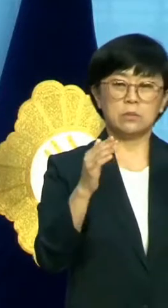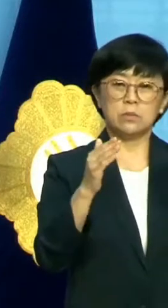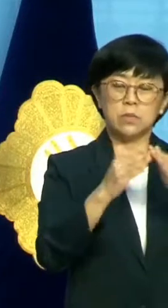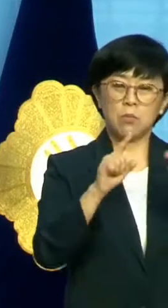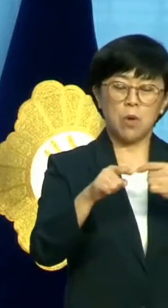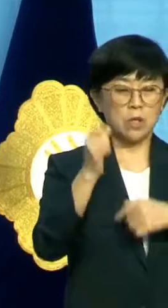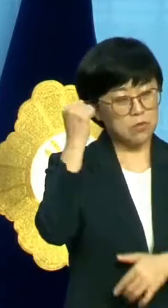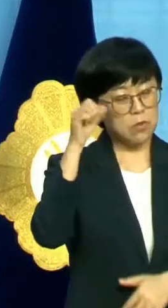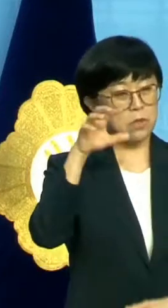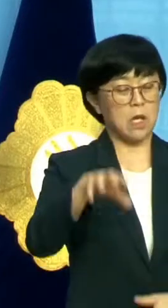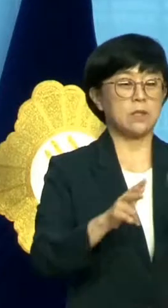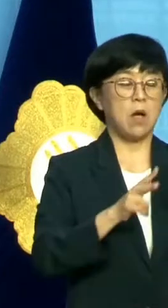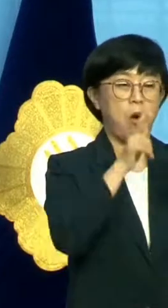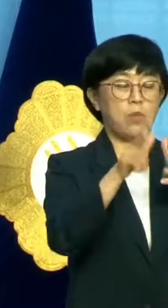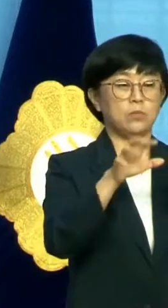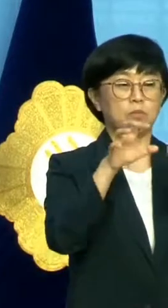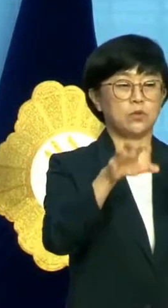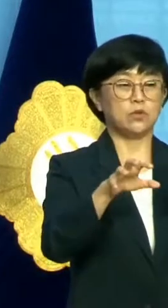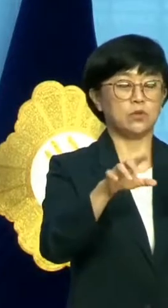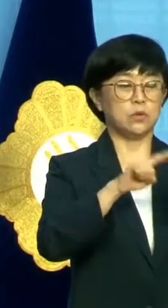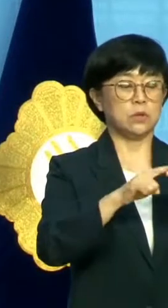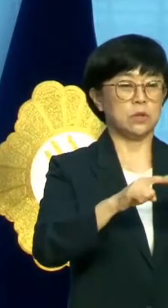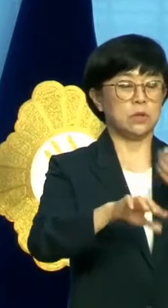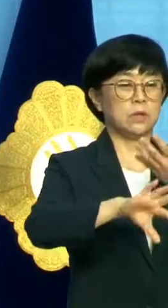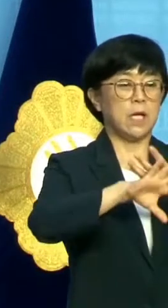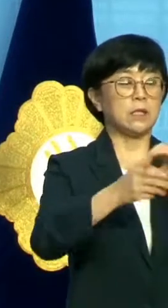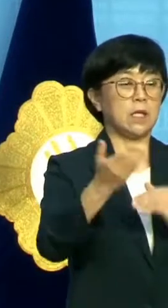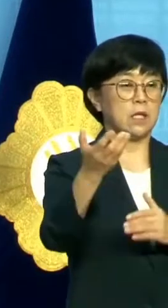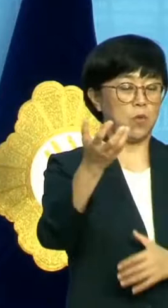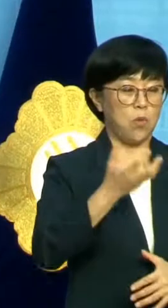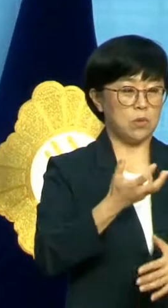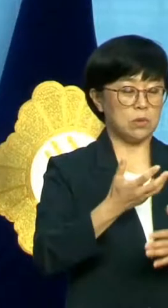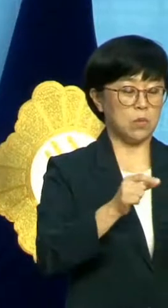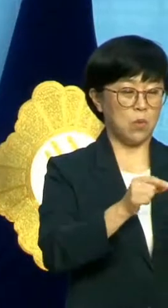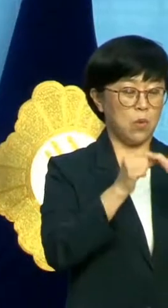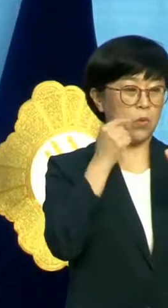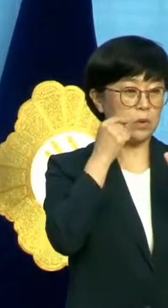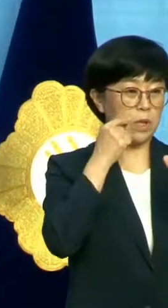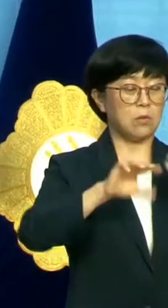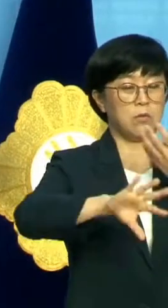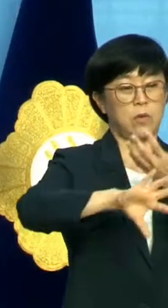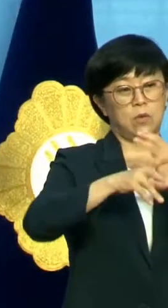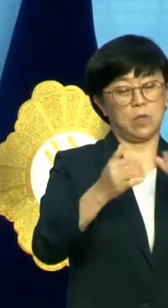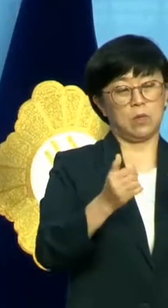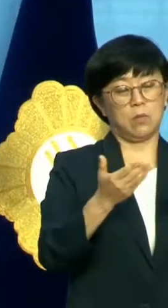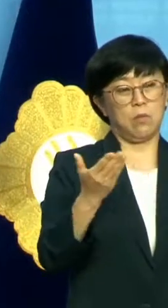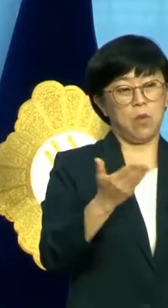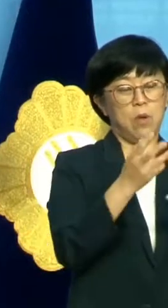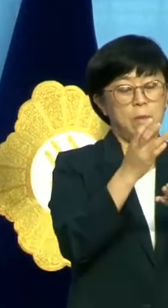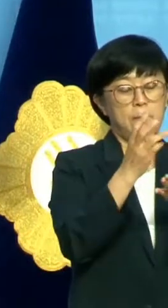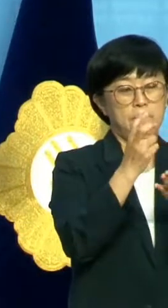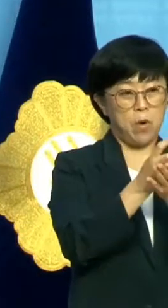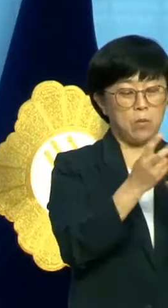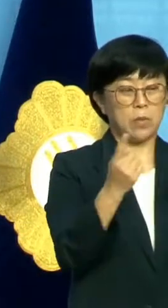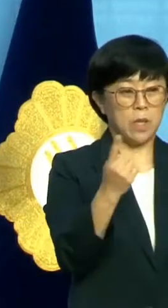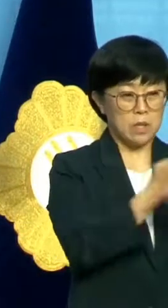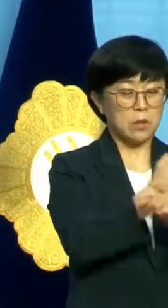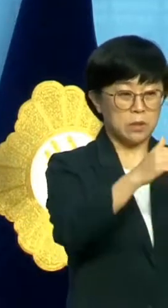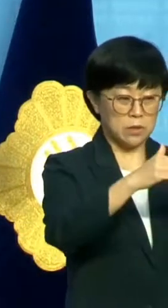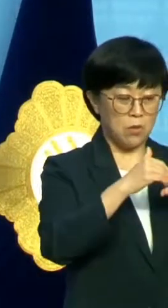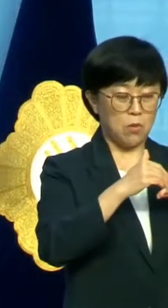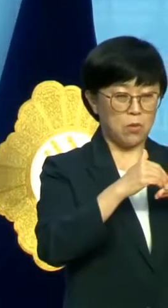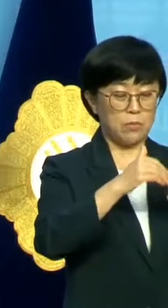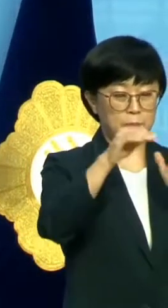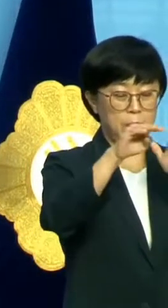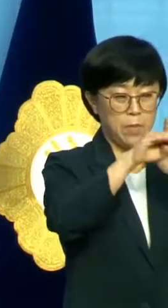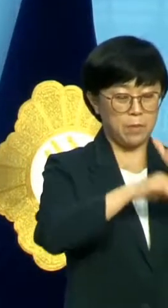기숙사 로서는 사업주는 이주노동자를 보유할 수 없도록 하는 외국인 근로자의 고용 도에 관한 법률의 개정을 요청하는 청원 동 총